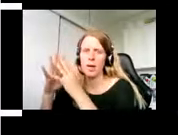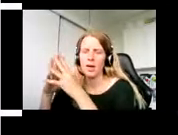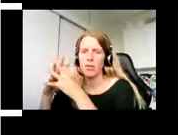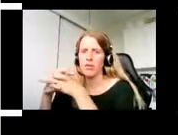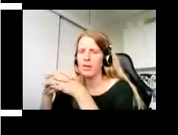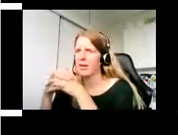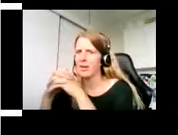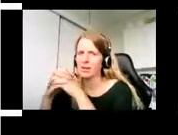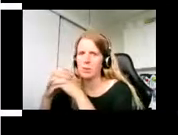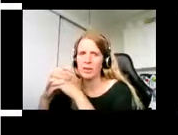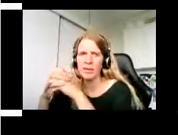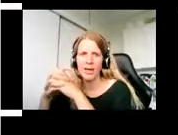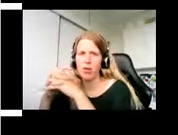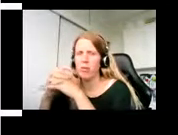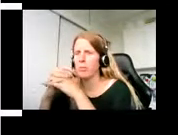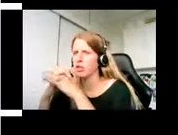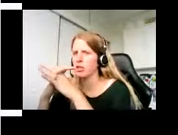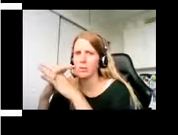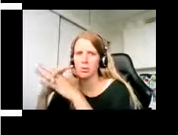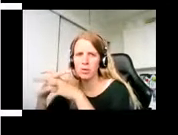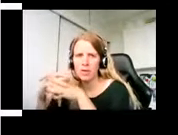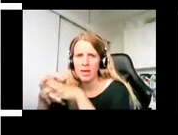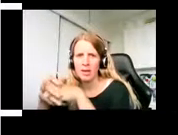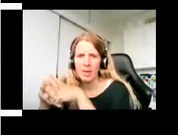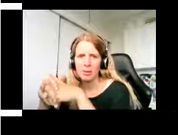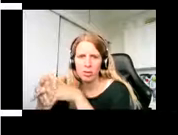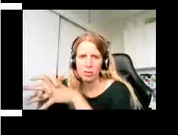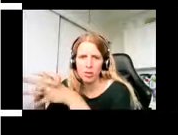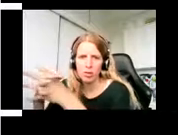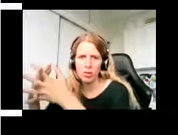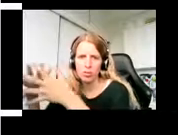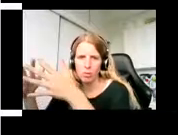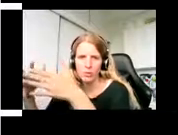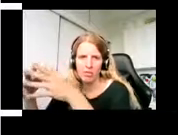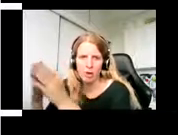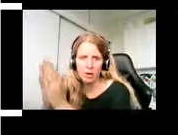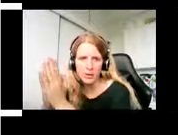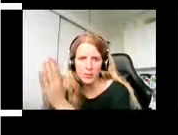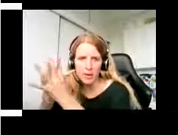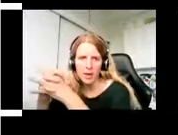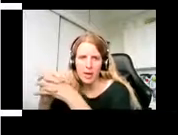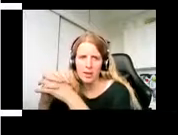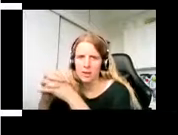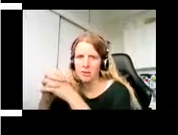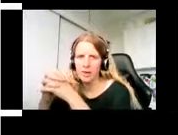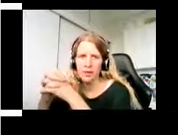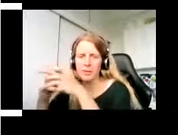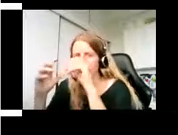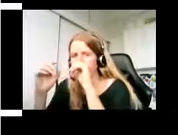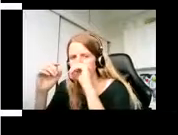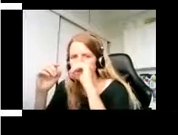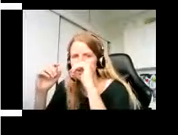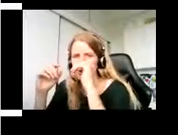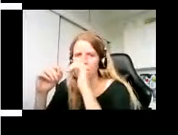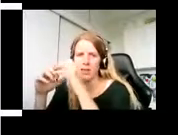specificeren op een wandeling naar het speelterrein of bos in de buurt. Daar moet je sowieso je bubbels blijven behouden. En